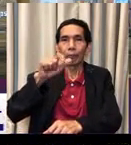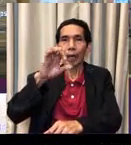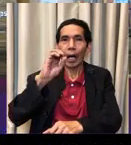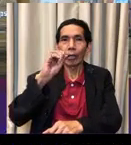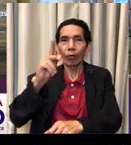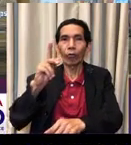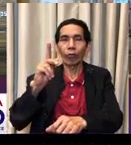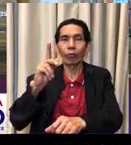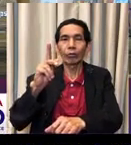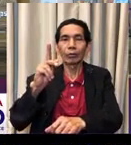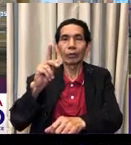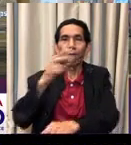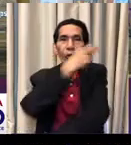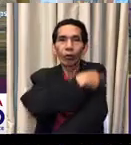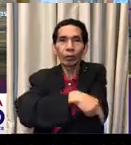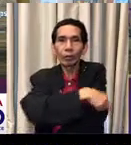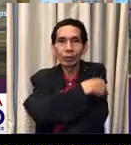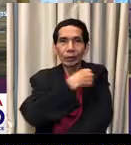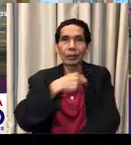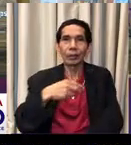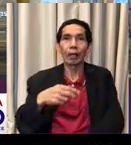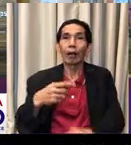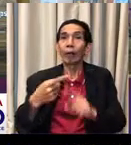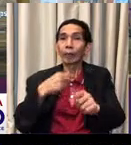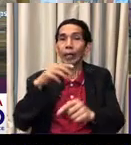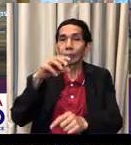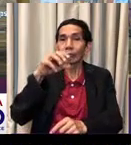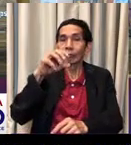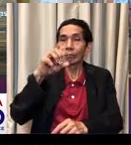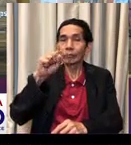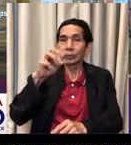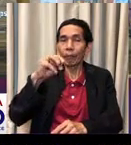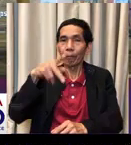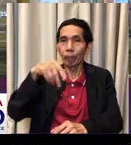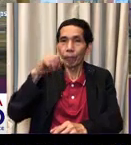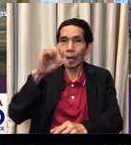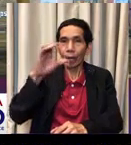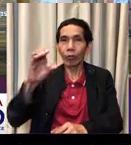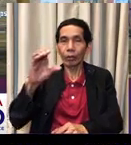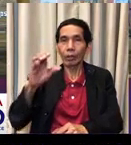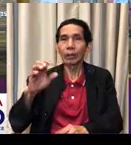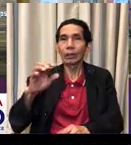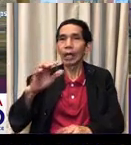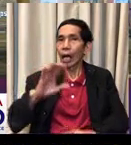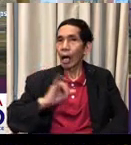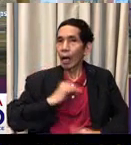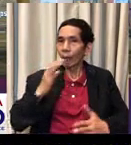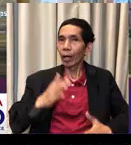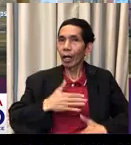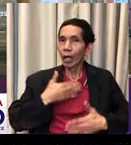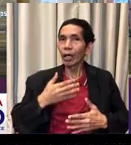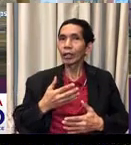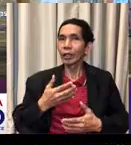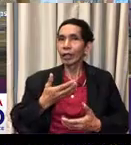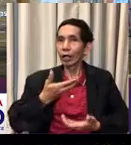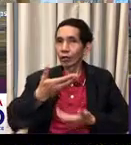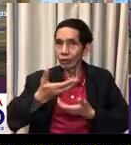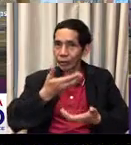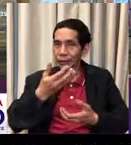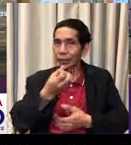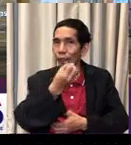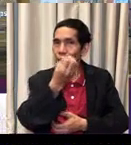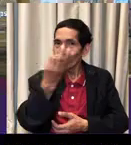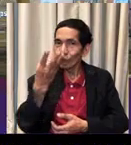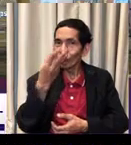taga-Sampaloc. Hoy, mga taga-Sampaloc ha. Natutuwa naman ako sa commentaries ng